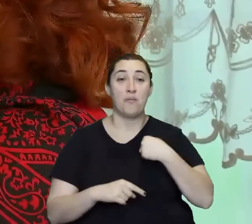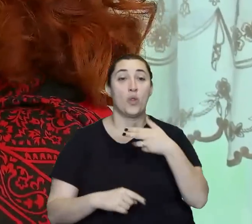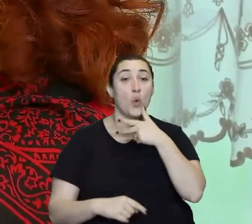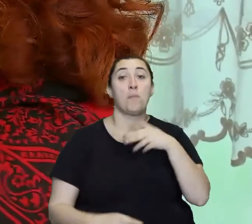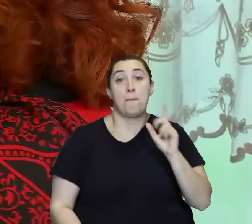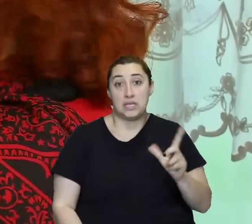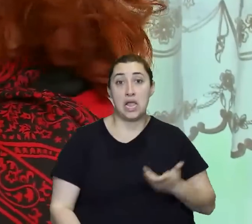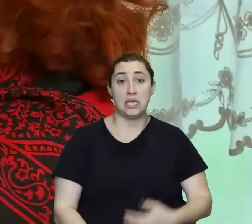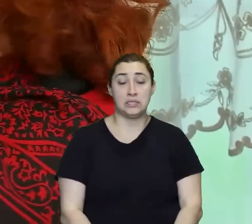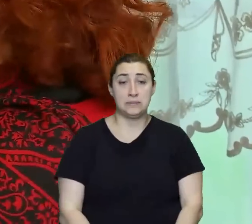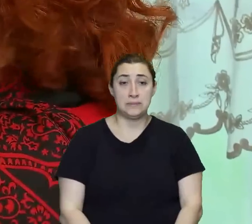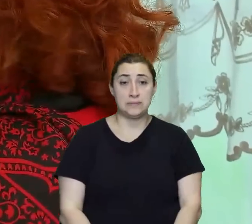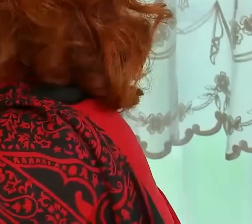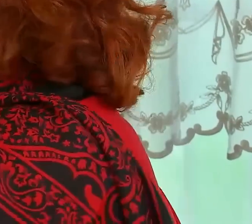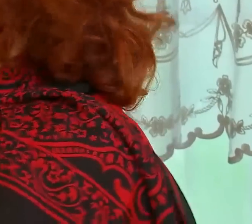herhalde.